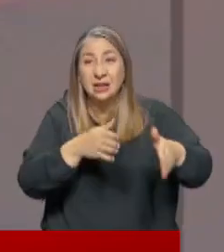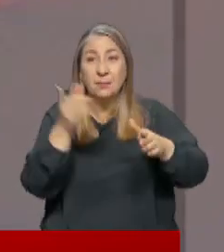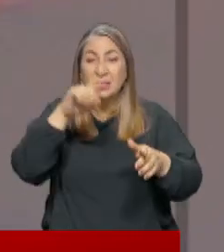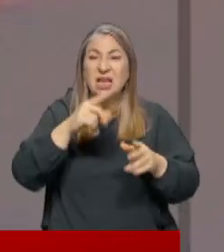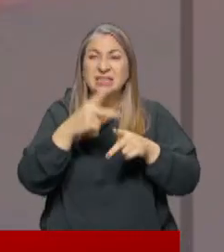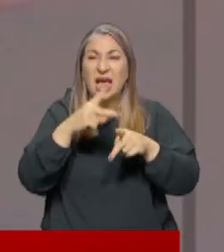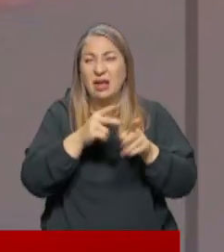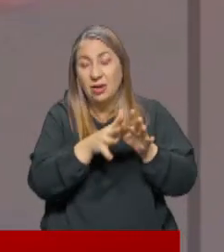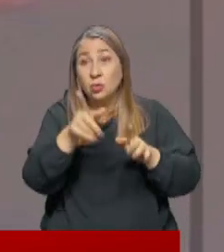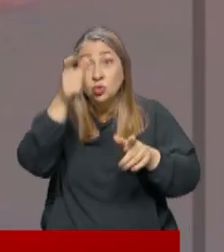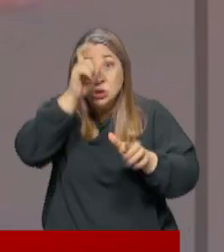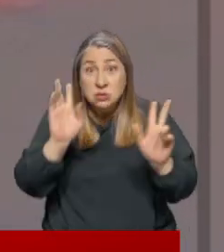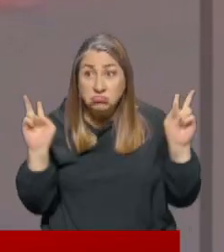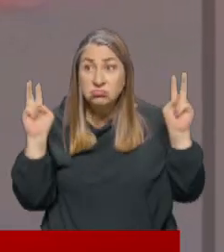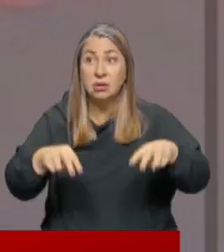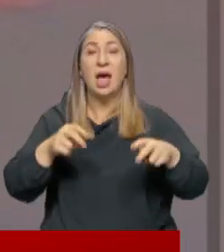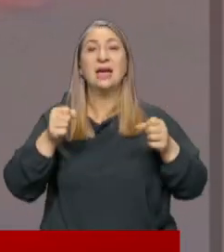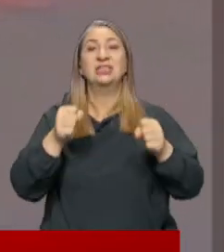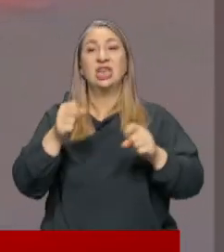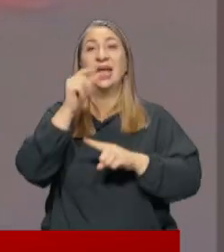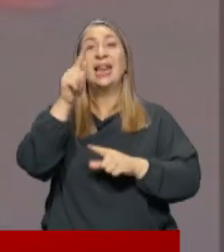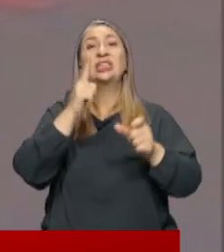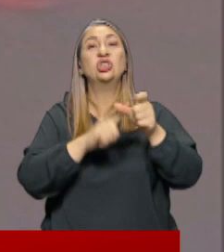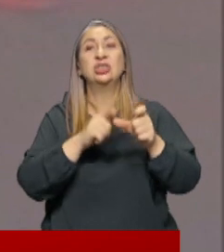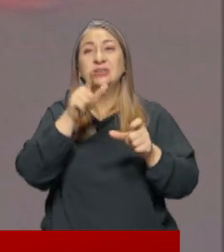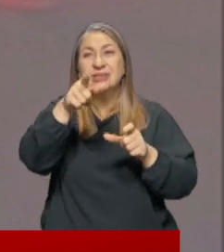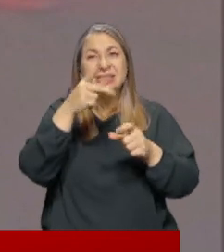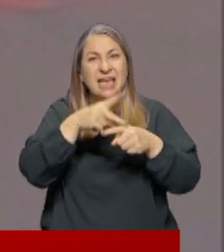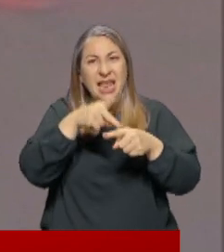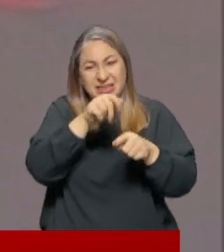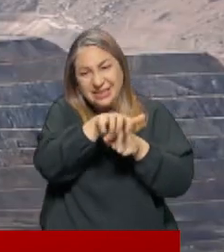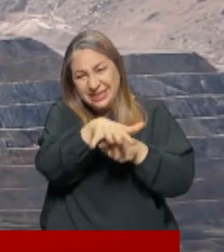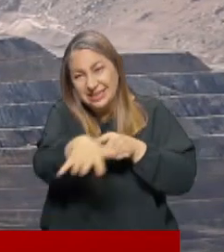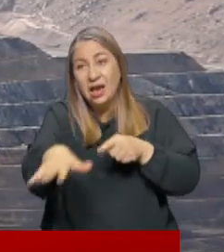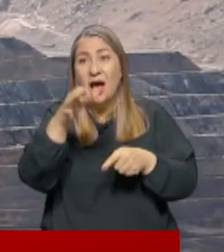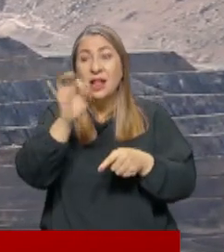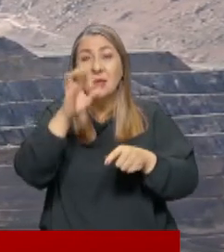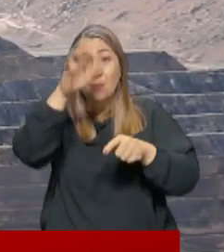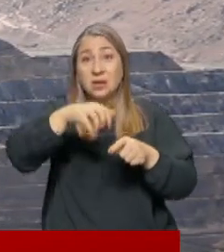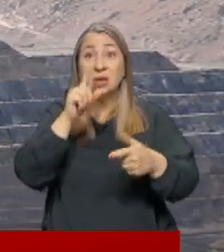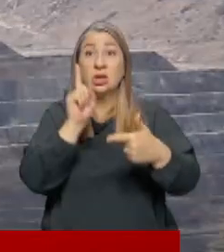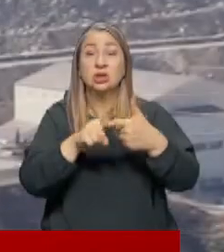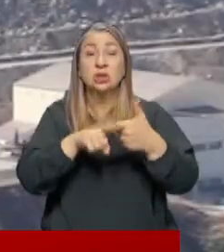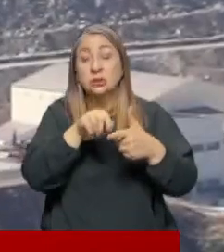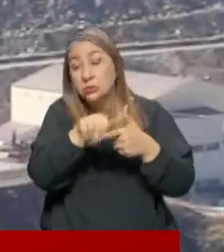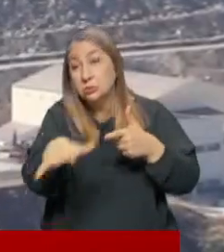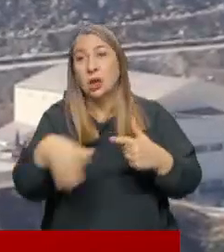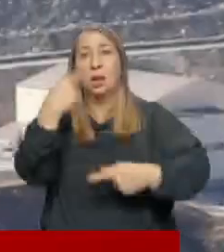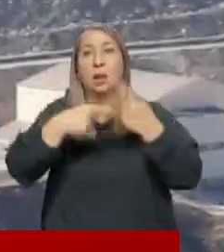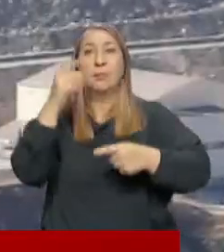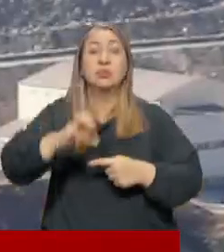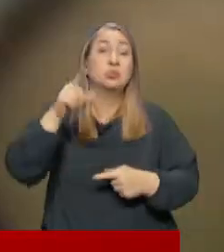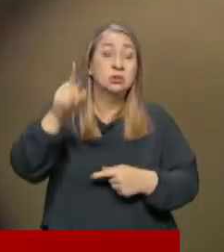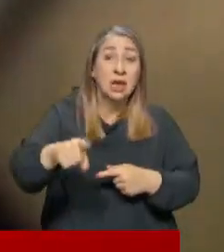biliyorsunuz. Türkiye'yi ayağa kaldıran Erzincan İliç'teki siyanür sızıntısı sonrası altın madeninde ikinci kez siyanür sızdığı iddia